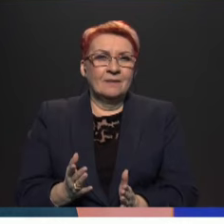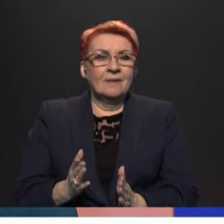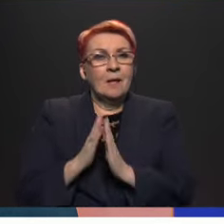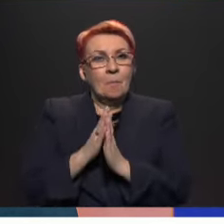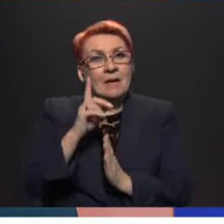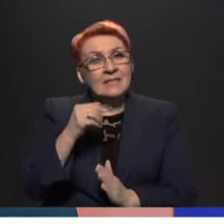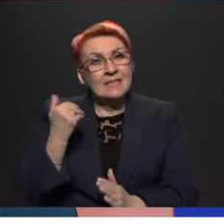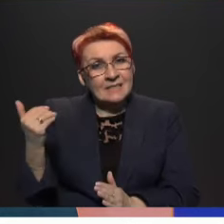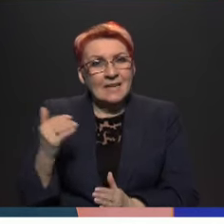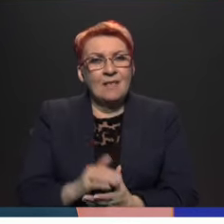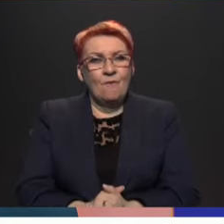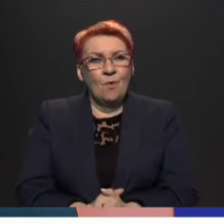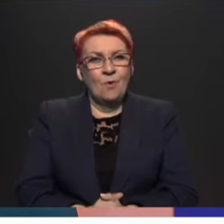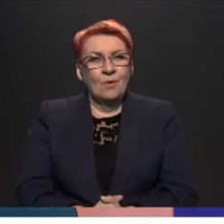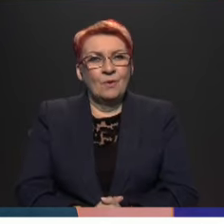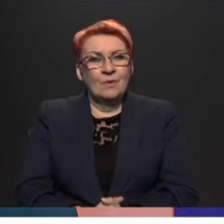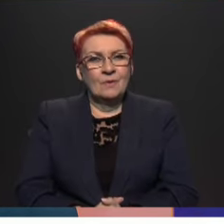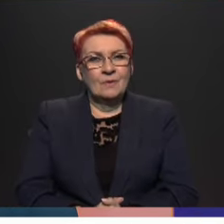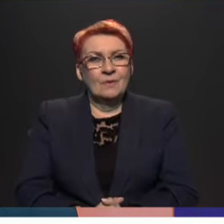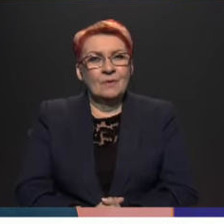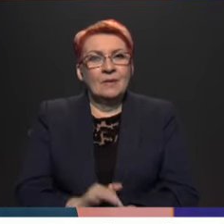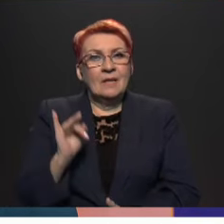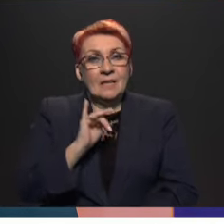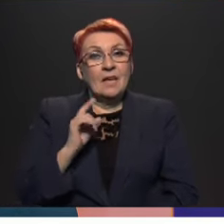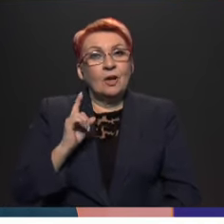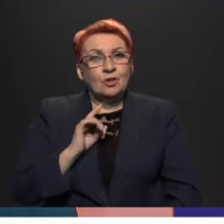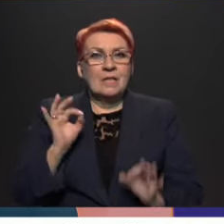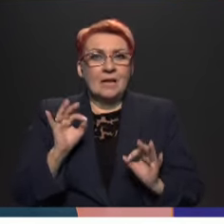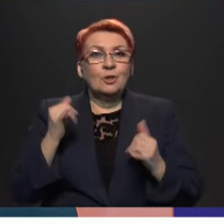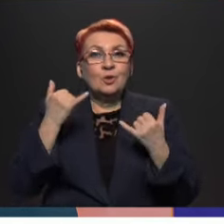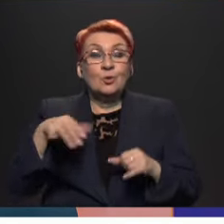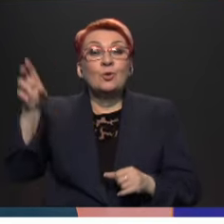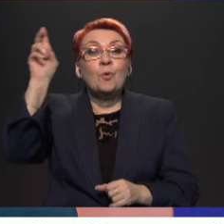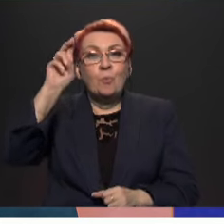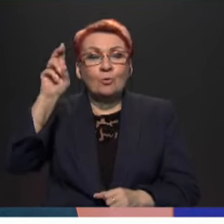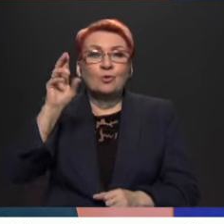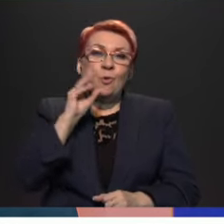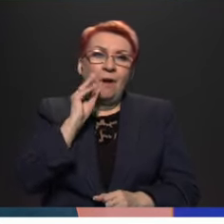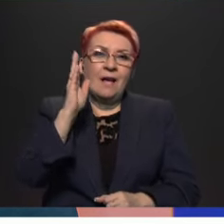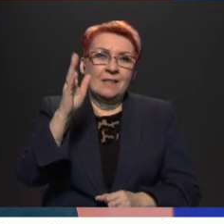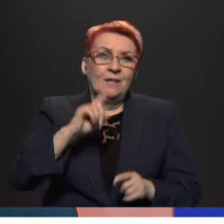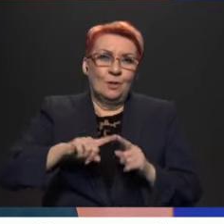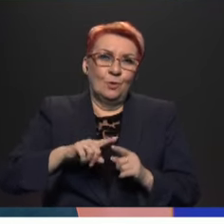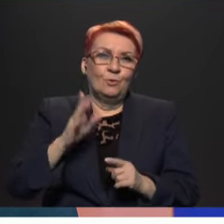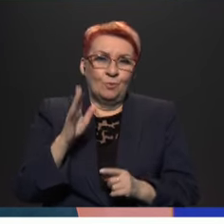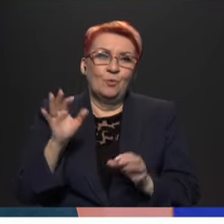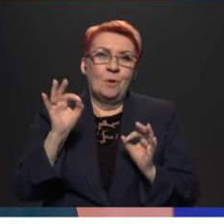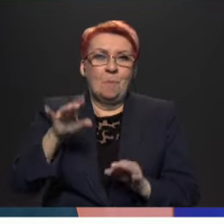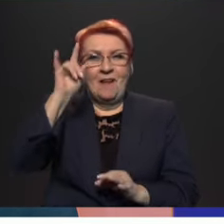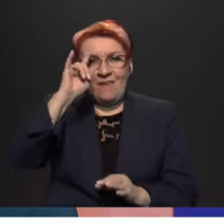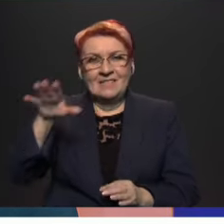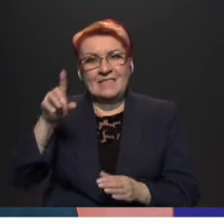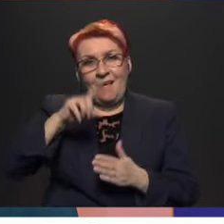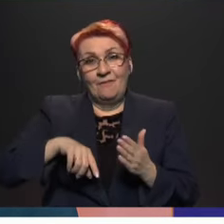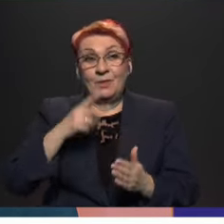молиться за него и ожидать, конечно, чудо Божие, что когда-то он, может быть, тоже станет все-таки православным,